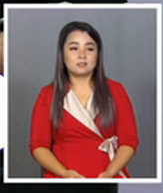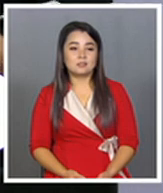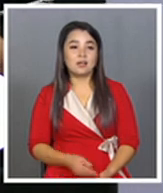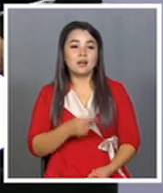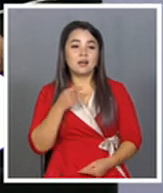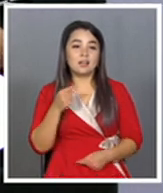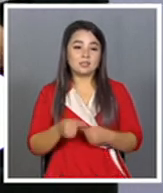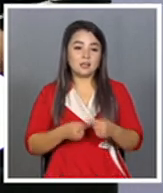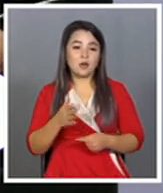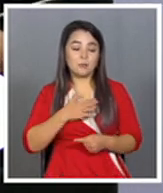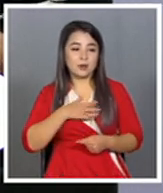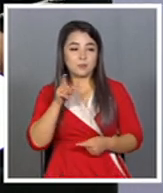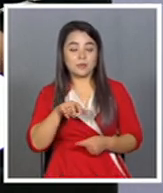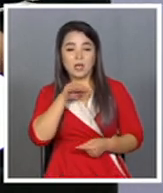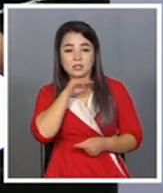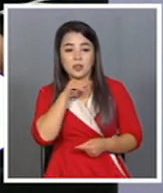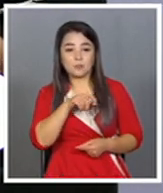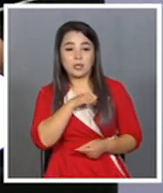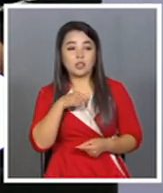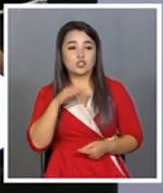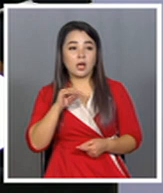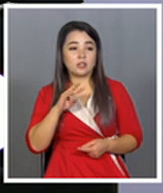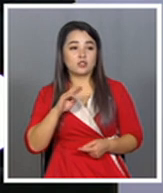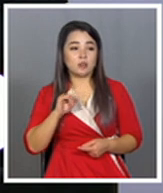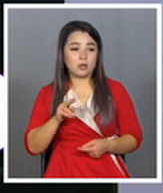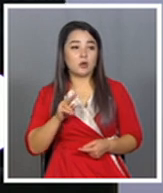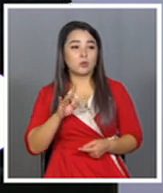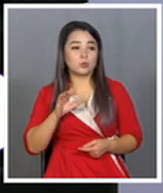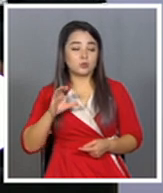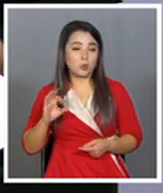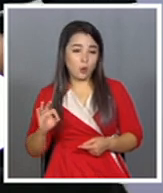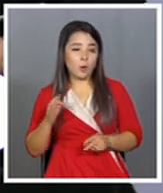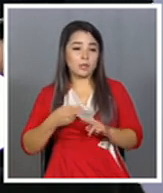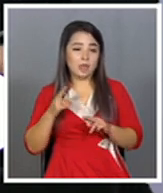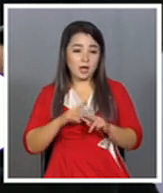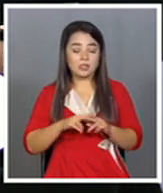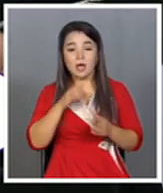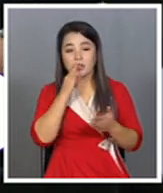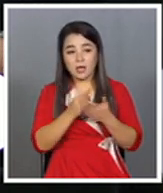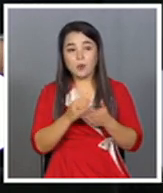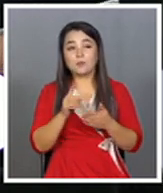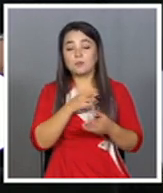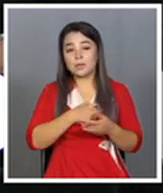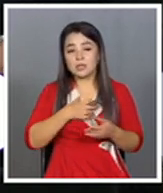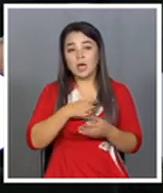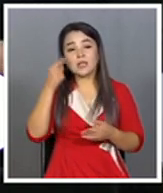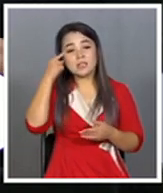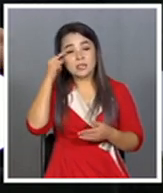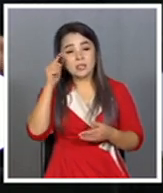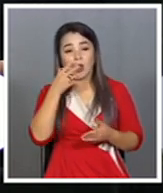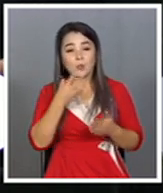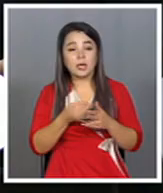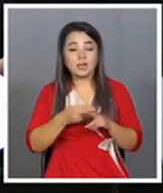Келесі біздің ағартушымыз ол Жан-Жак Руссо. Жан-Жак Руссоның негізгі идеясы